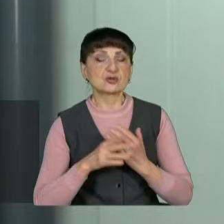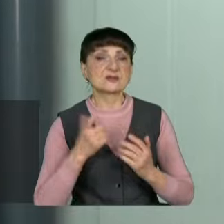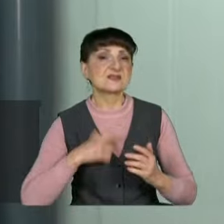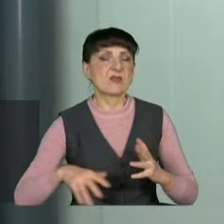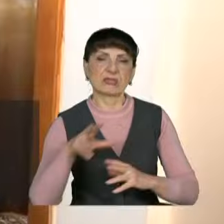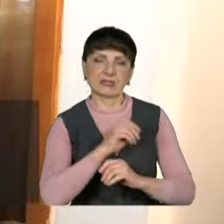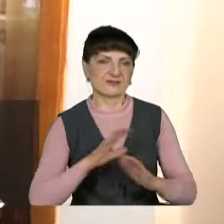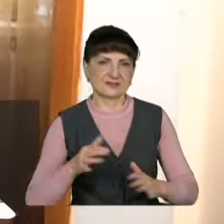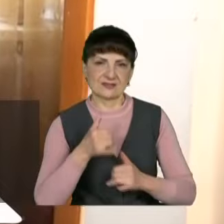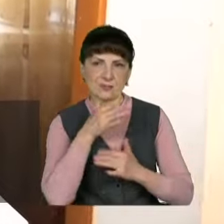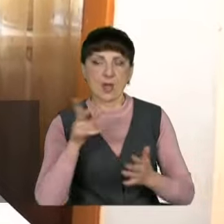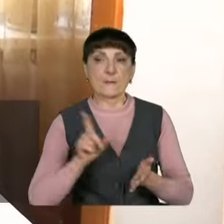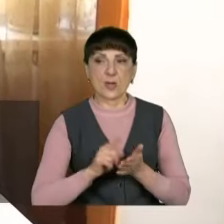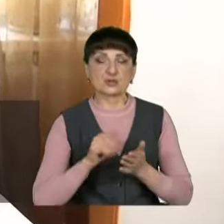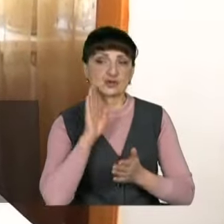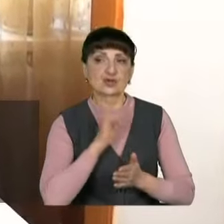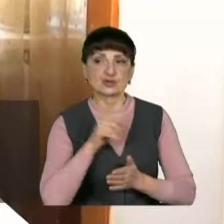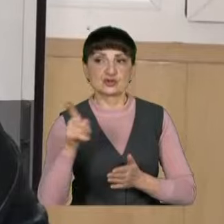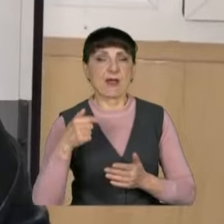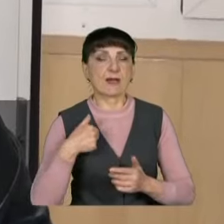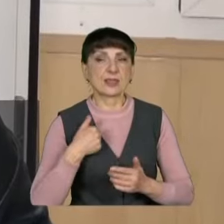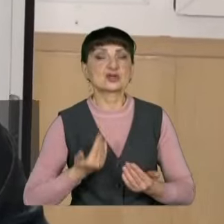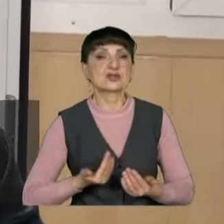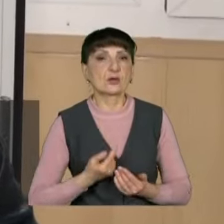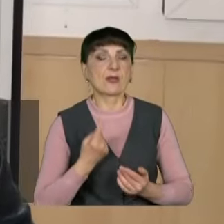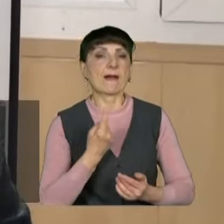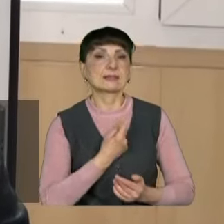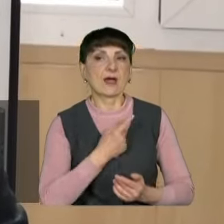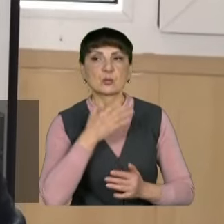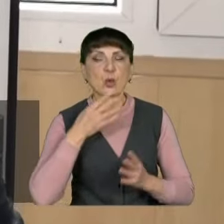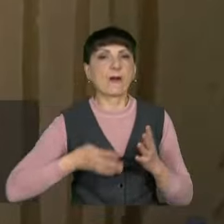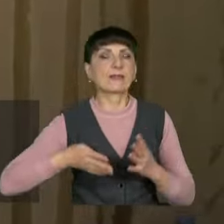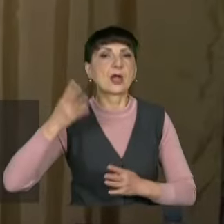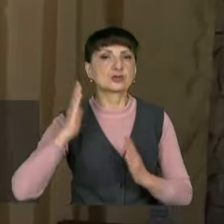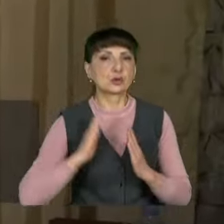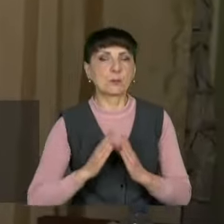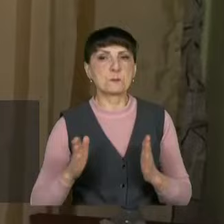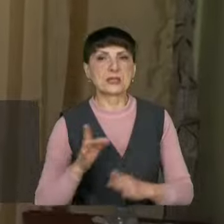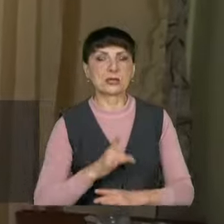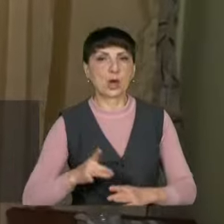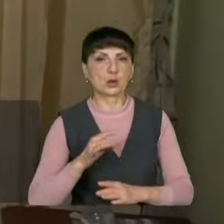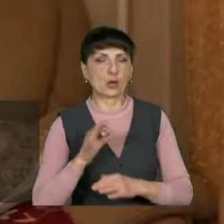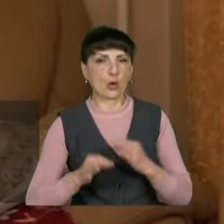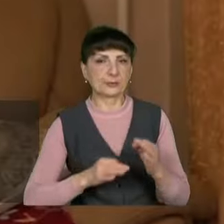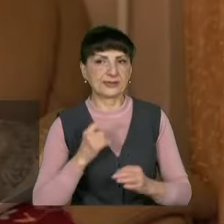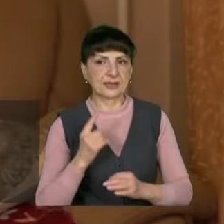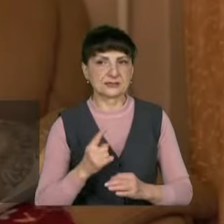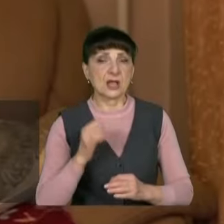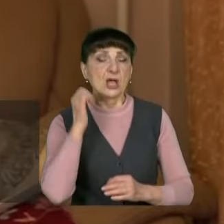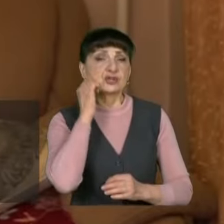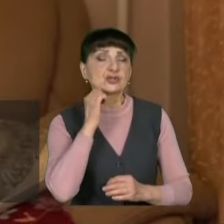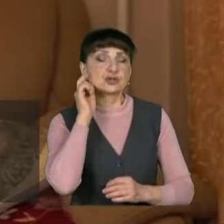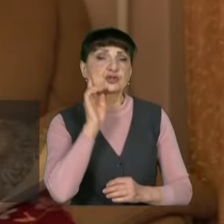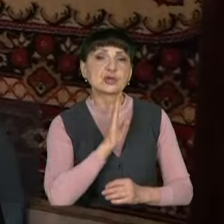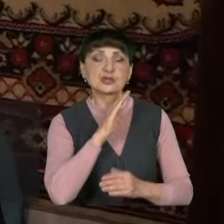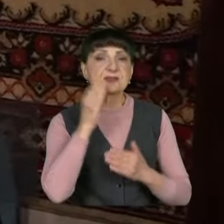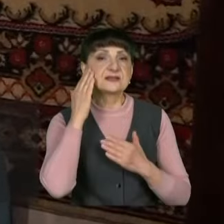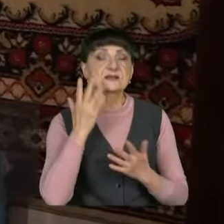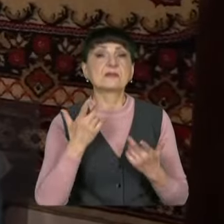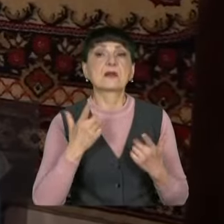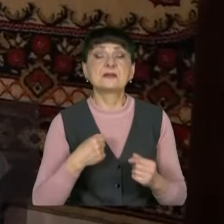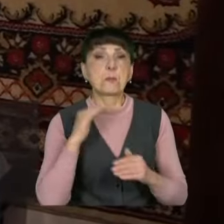не каждый. Пенсионерка Любовь Недельская живет одна в многоэтажном доме в микрорайоне «Орбита-1». Пожилая женщина не знает, где